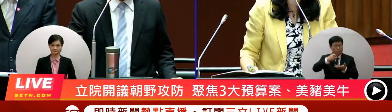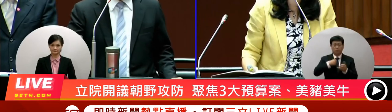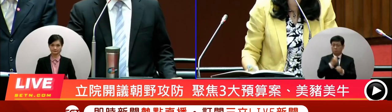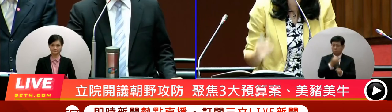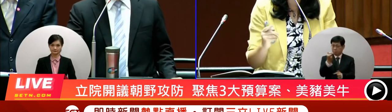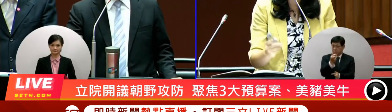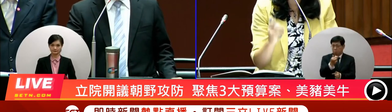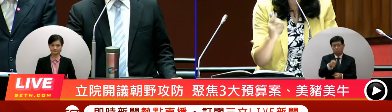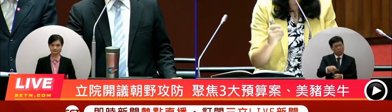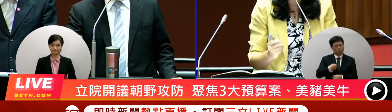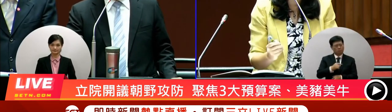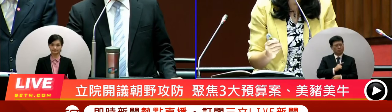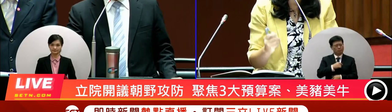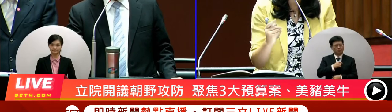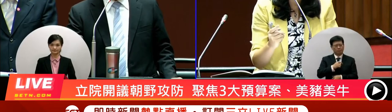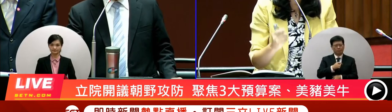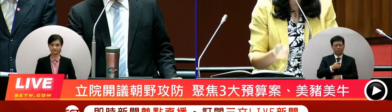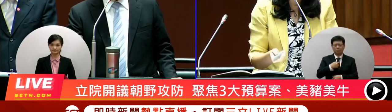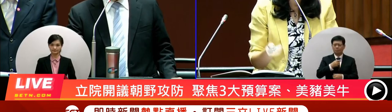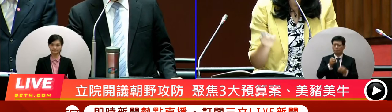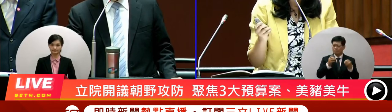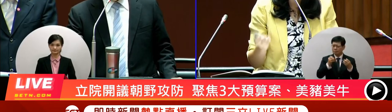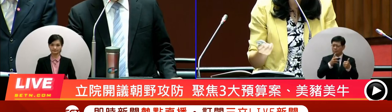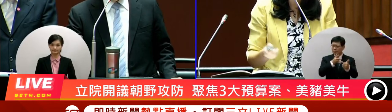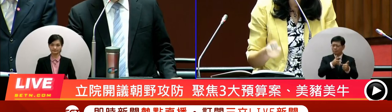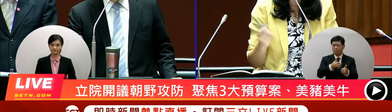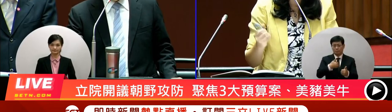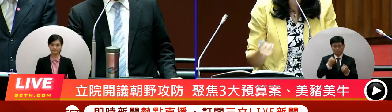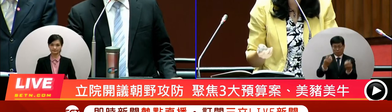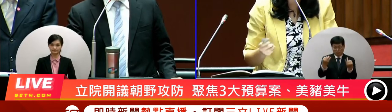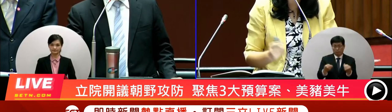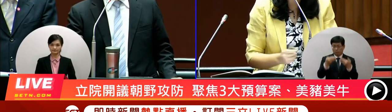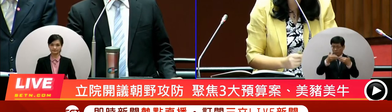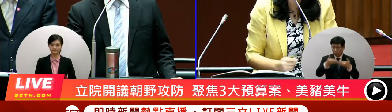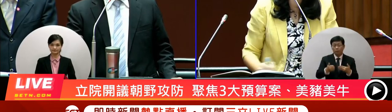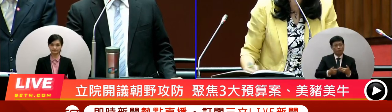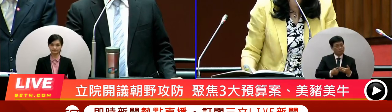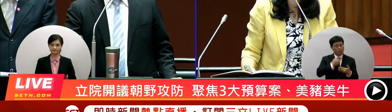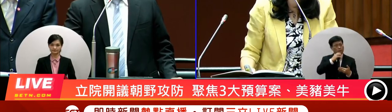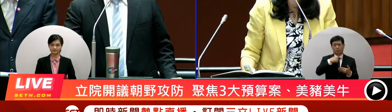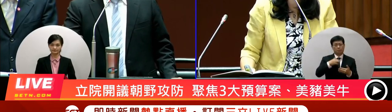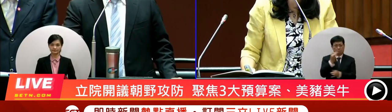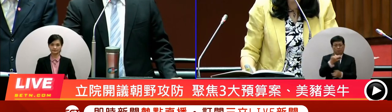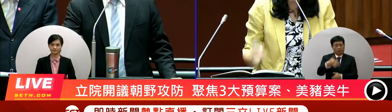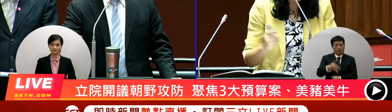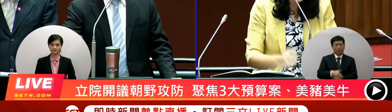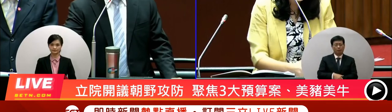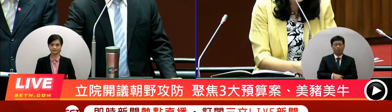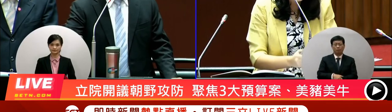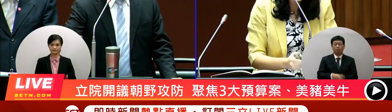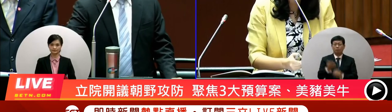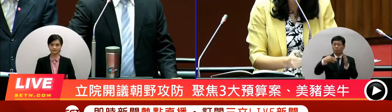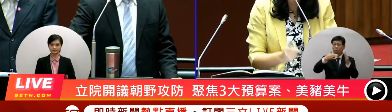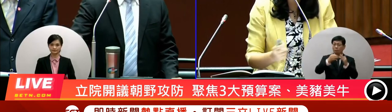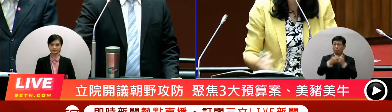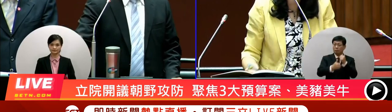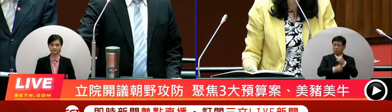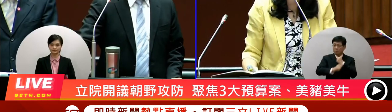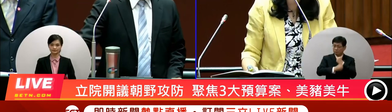得很好了，这件事情我想要来跟你们提一下，在数据上面来看，其实并没有做得这么好哦。我们在学校卫生